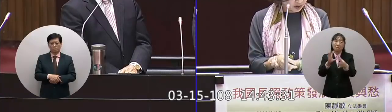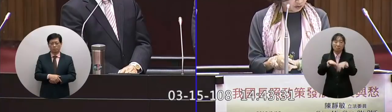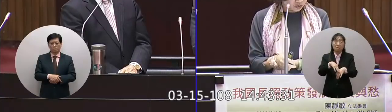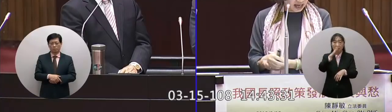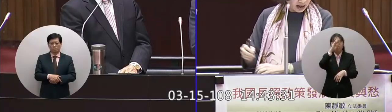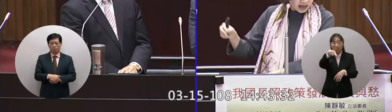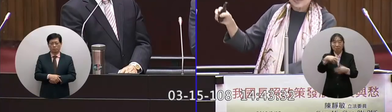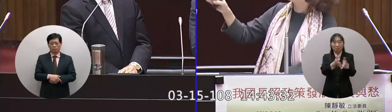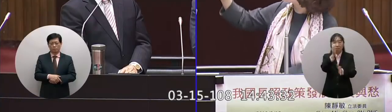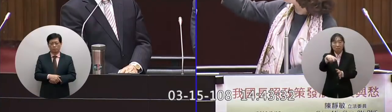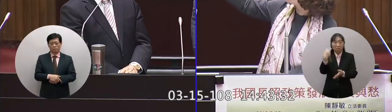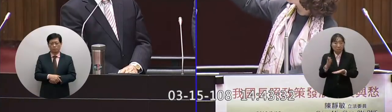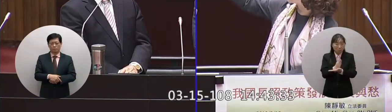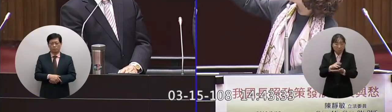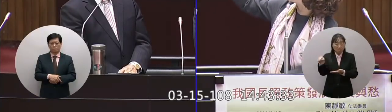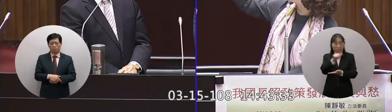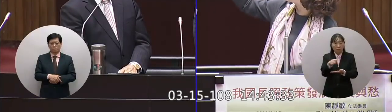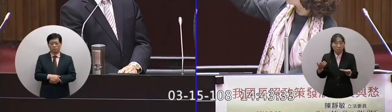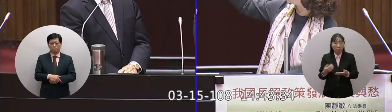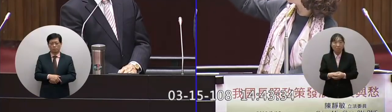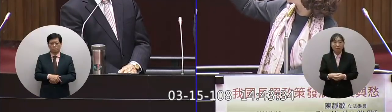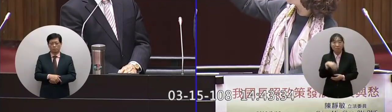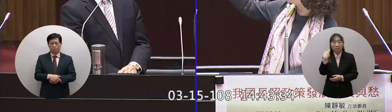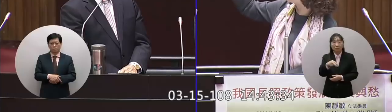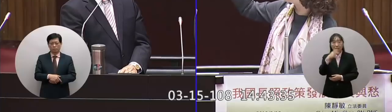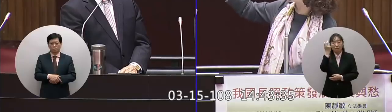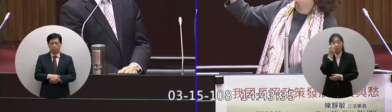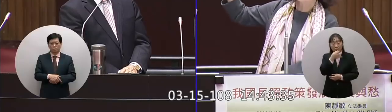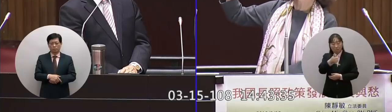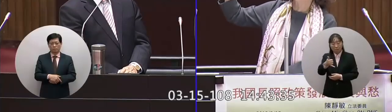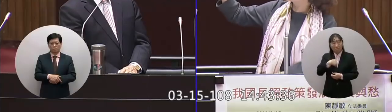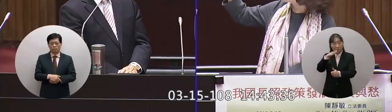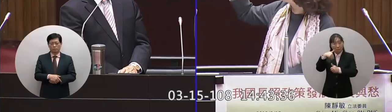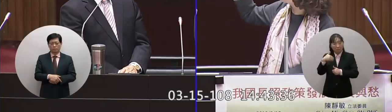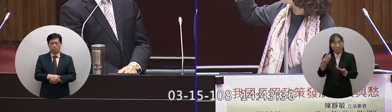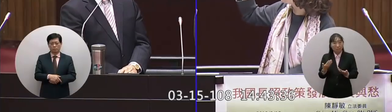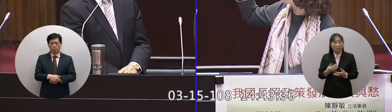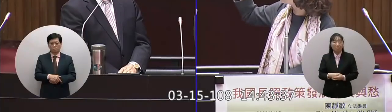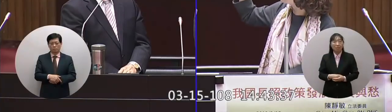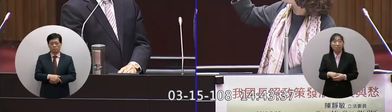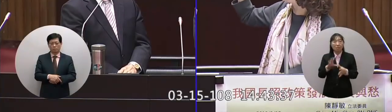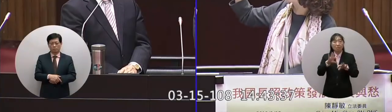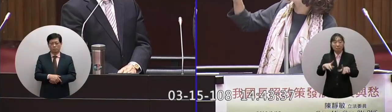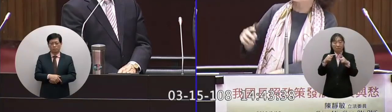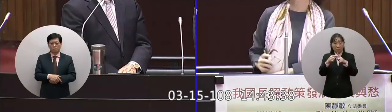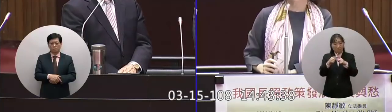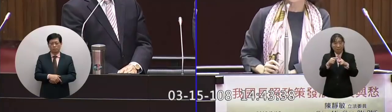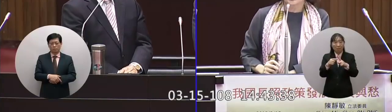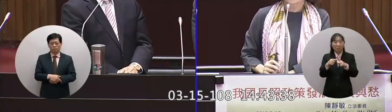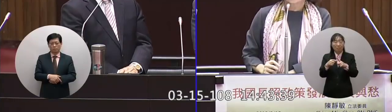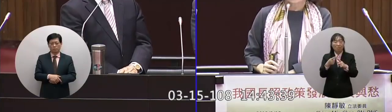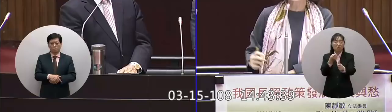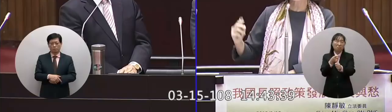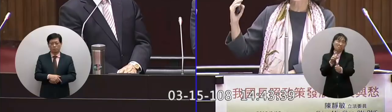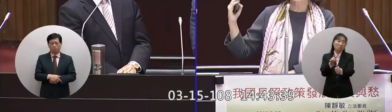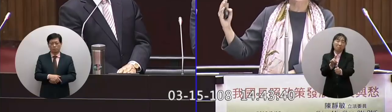的部长再评估一下。那第三个当然就是照护员的聘任，因为我们现在的一个人力政策的诱